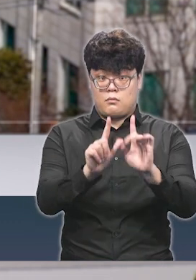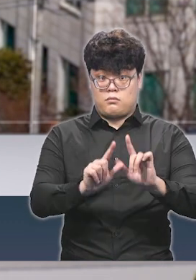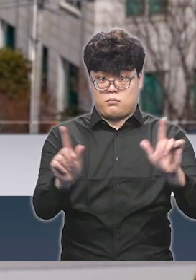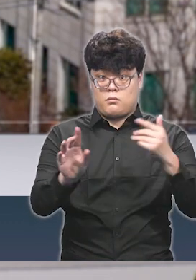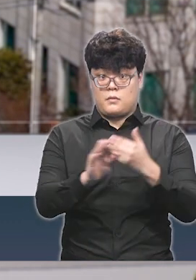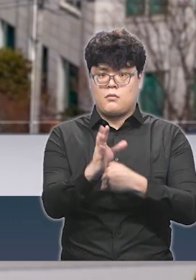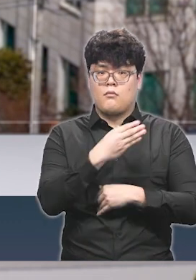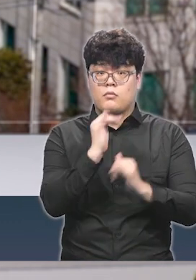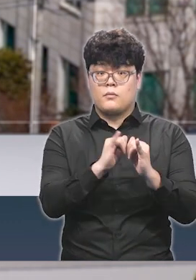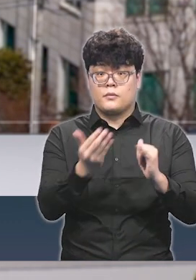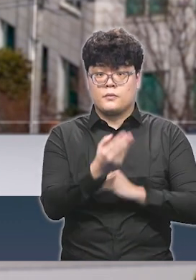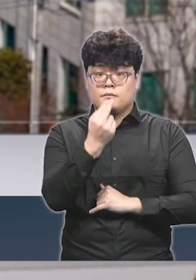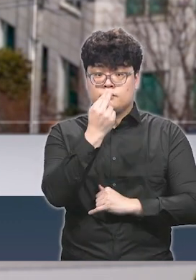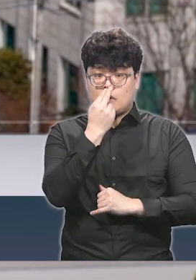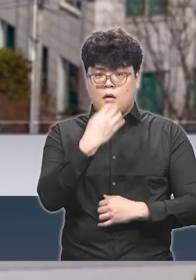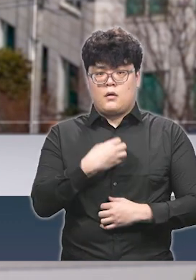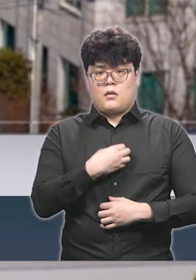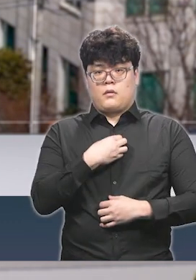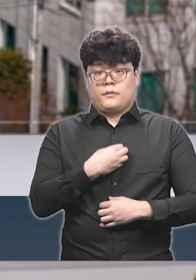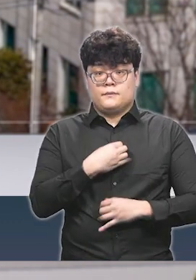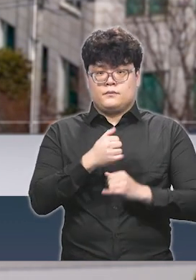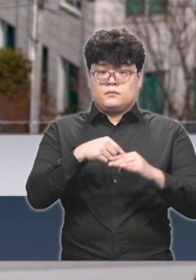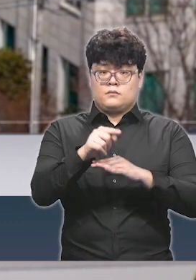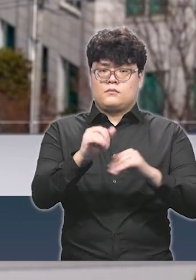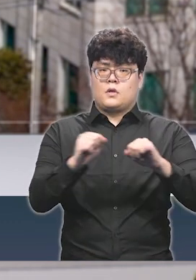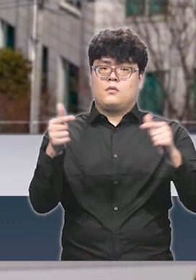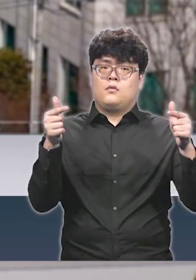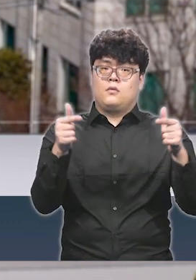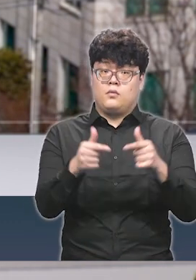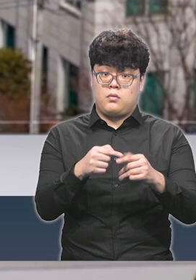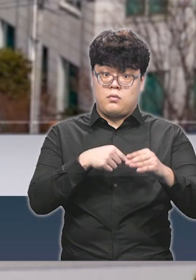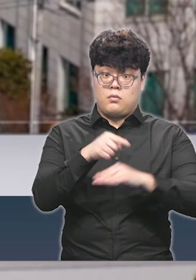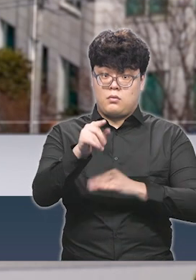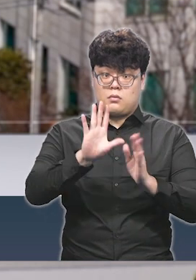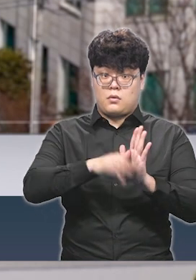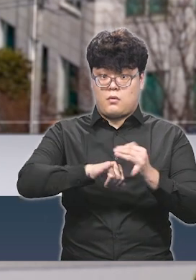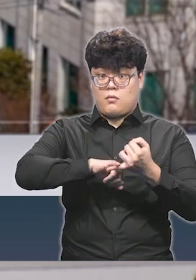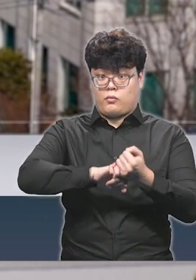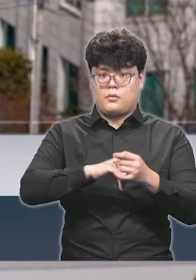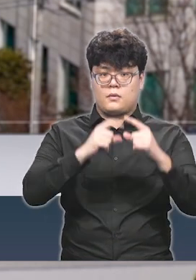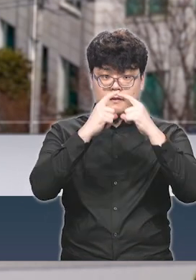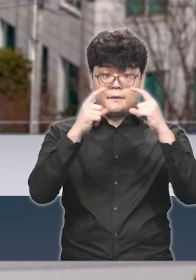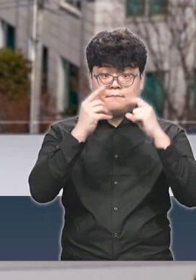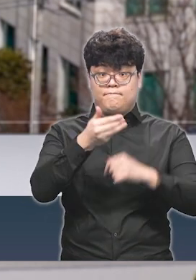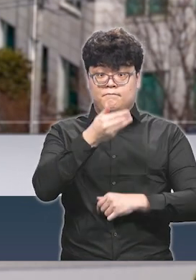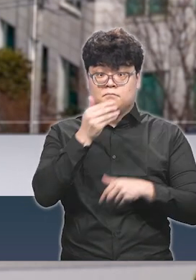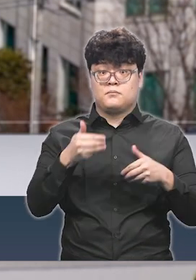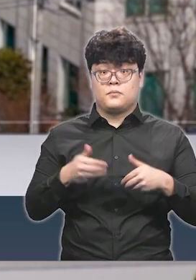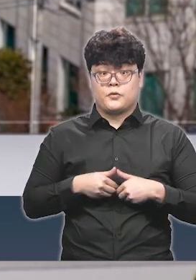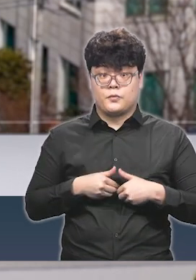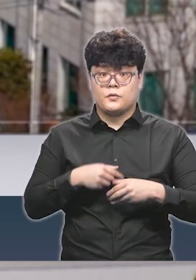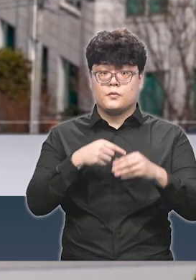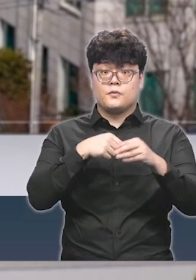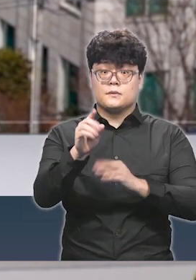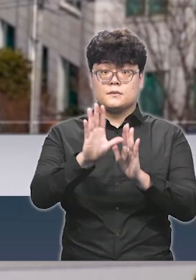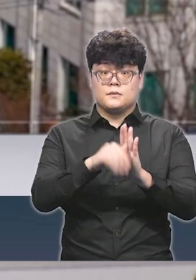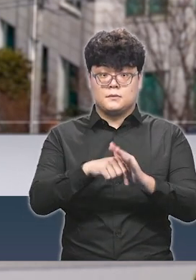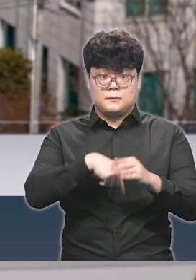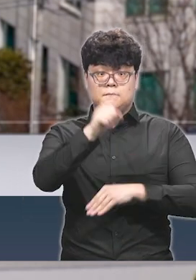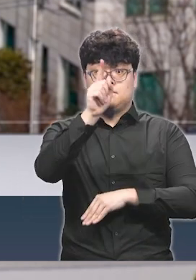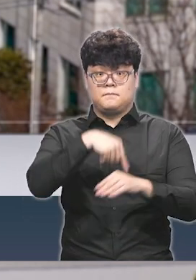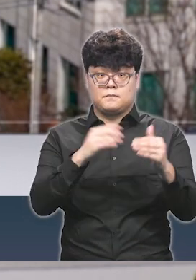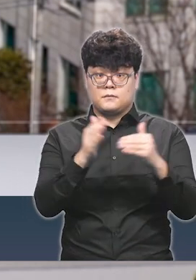노약자나 호흡기질 환자는 실외 활동을 줄이고 외출할 때는 마스크를 꼭 착용해야 합니다 또 외출 후에는